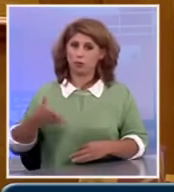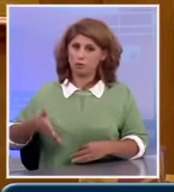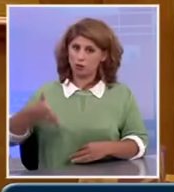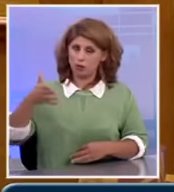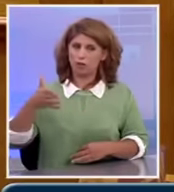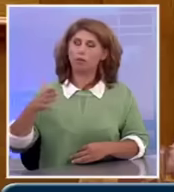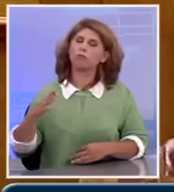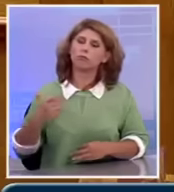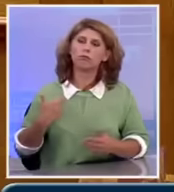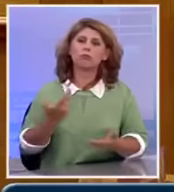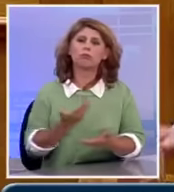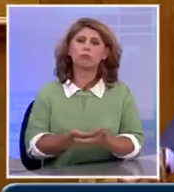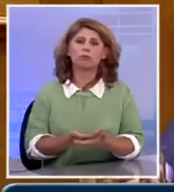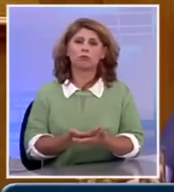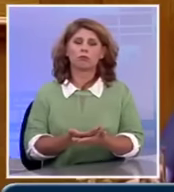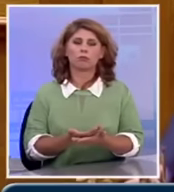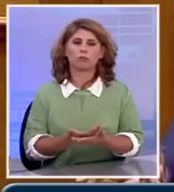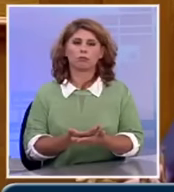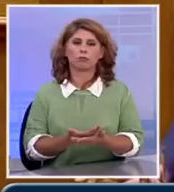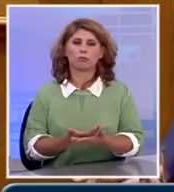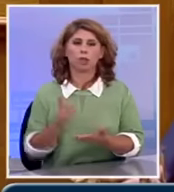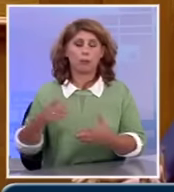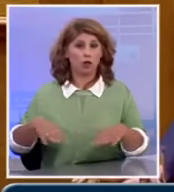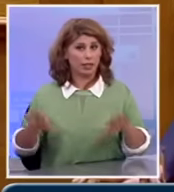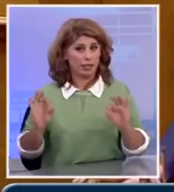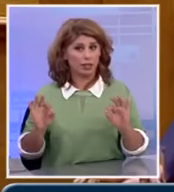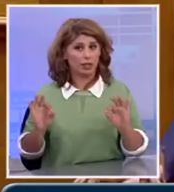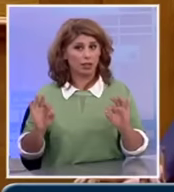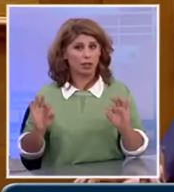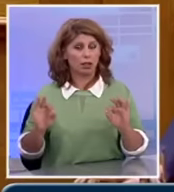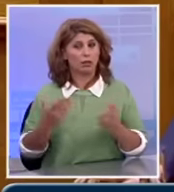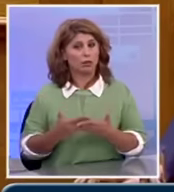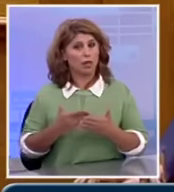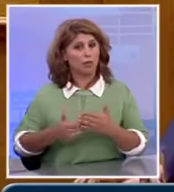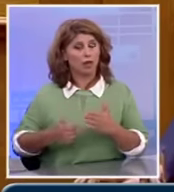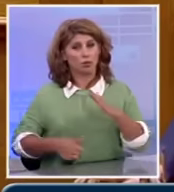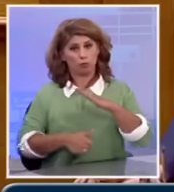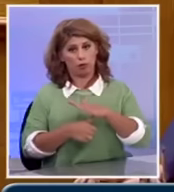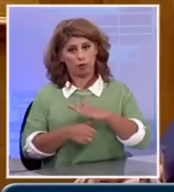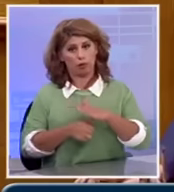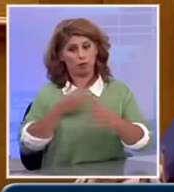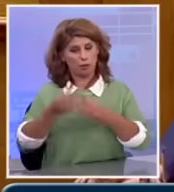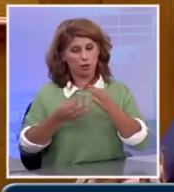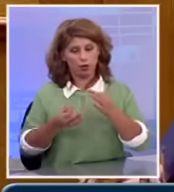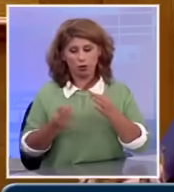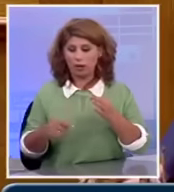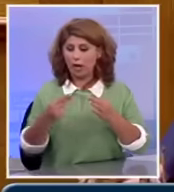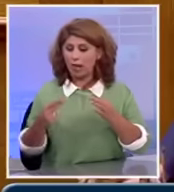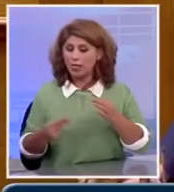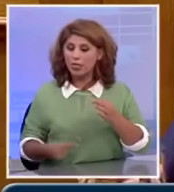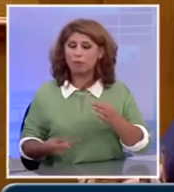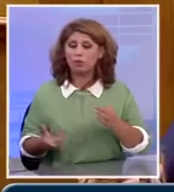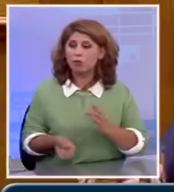άλλωστε ζήτησα από την αρχή την άδεια του προεδρείου να μιλήσω για την επικαιρότητα γιατί εδώ και